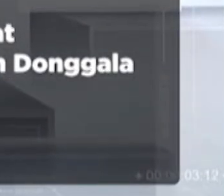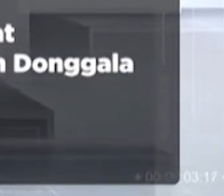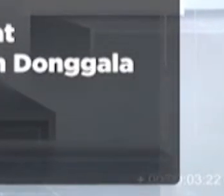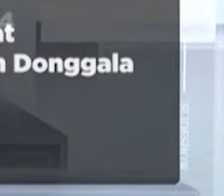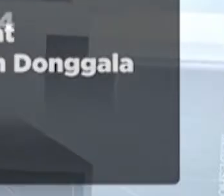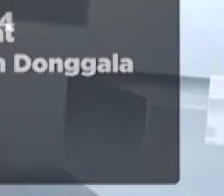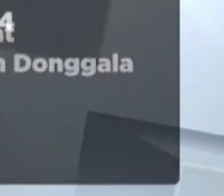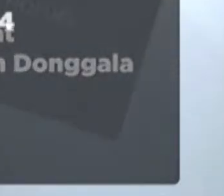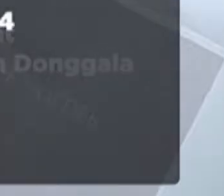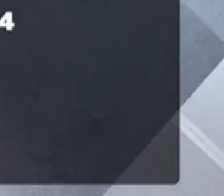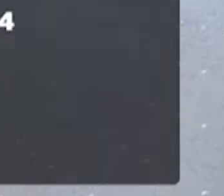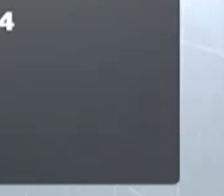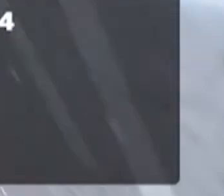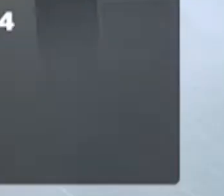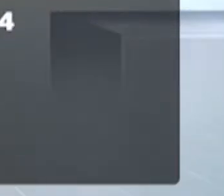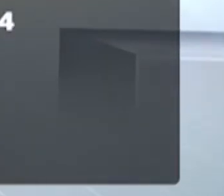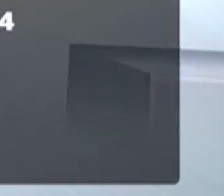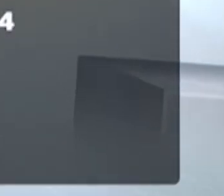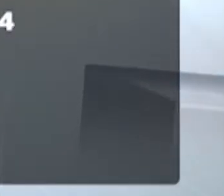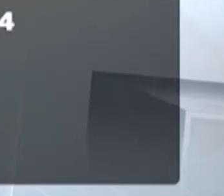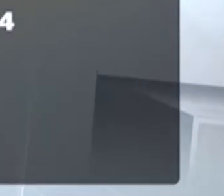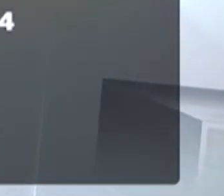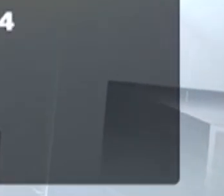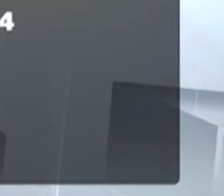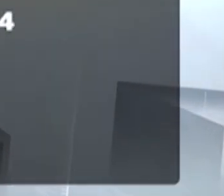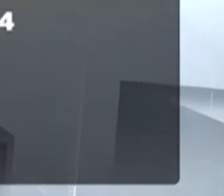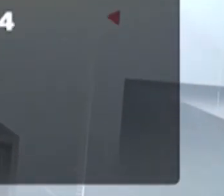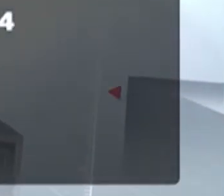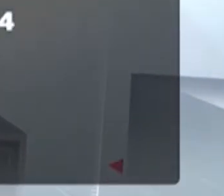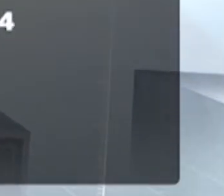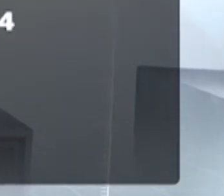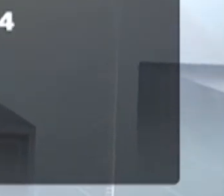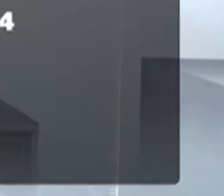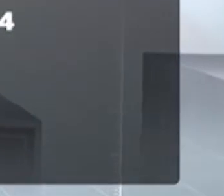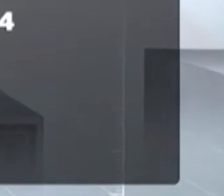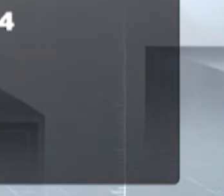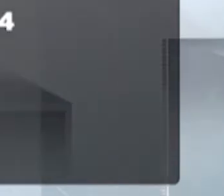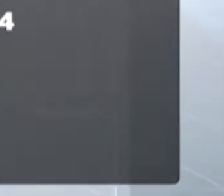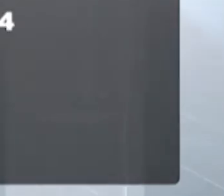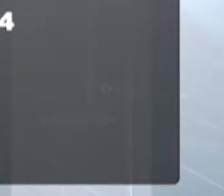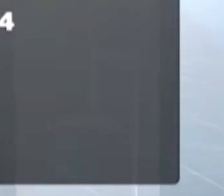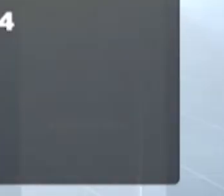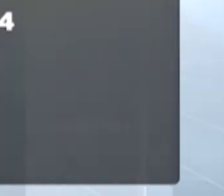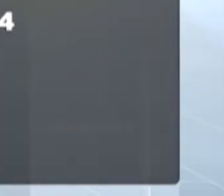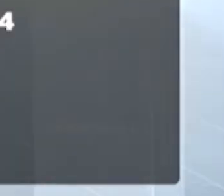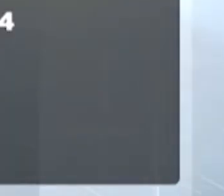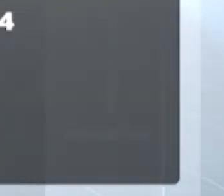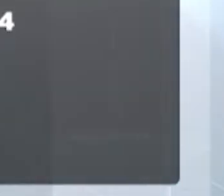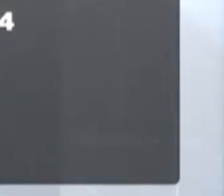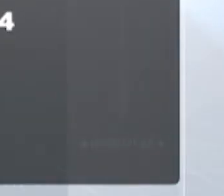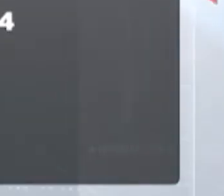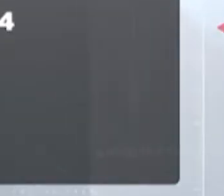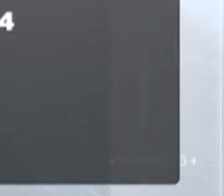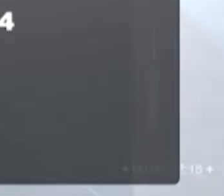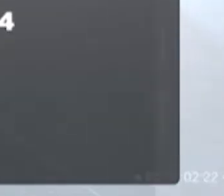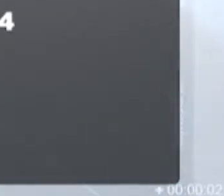Palu. Dr. Muhammad Nur Alamsyah, SIP, MSI, Associate Professor FISIP Universitas Tadulako, Kota